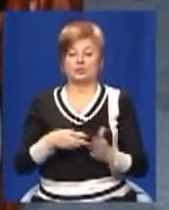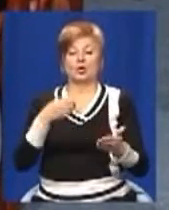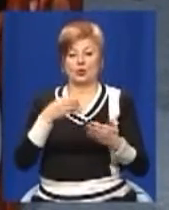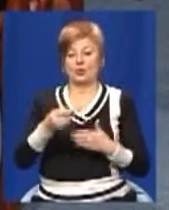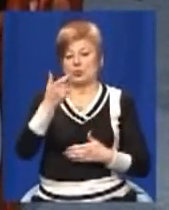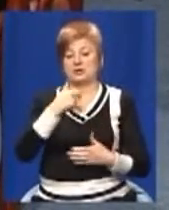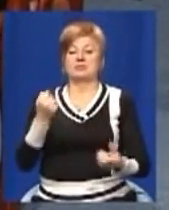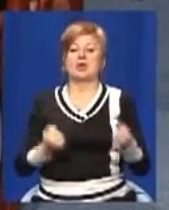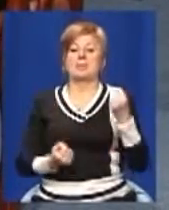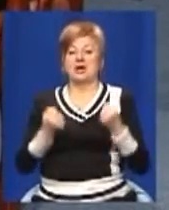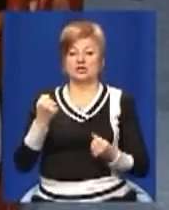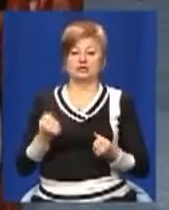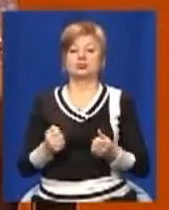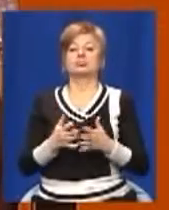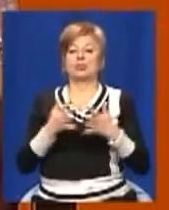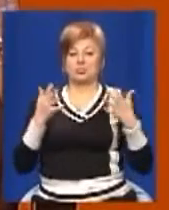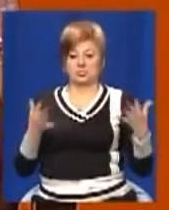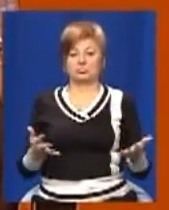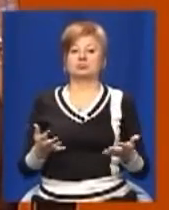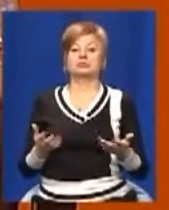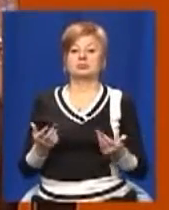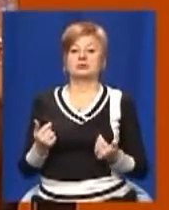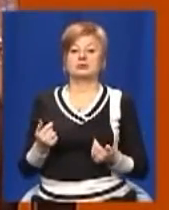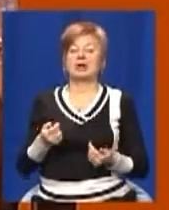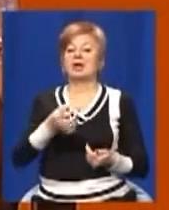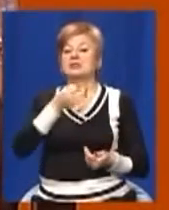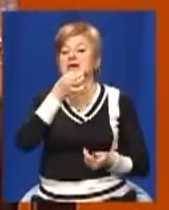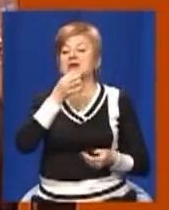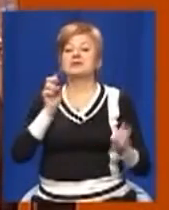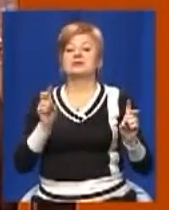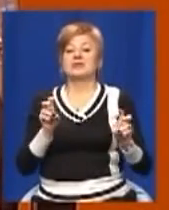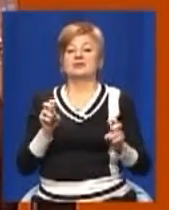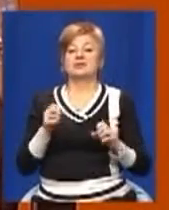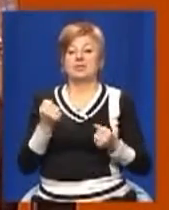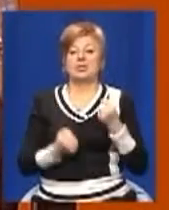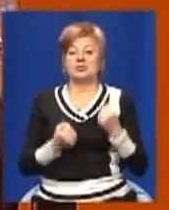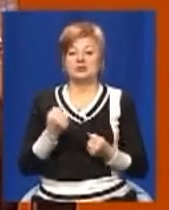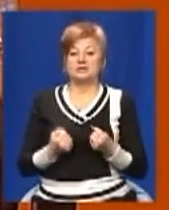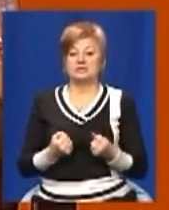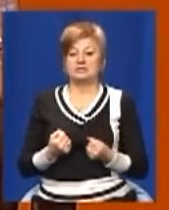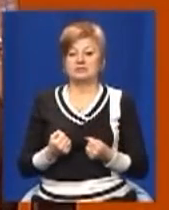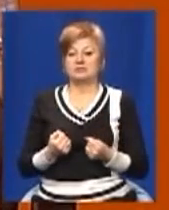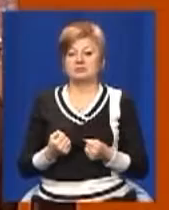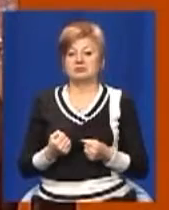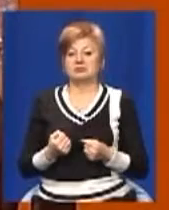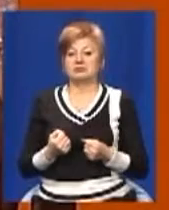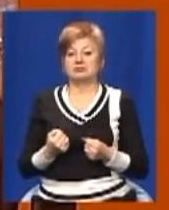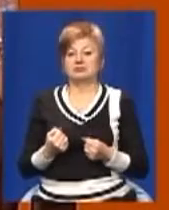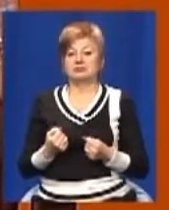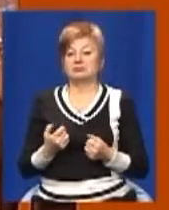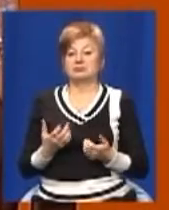купити собі машину там велику або автівку? Так. А яка тобі марка автівки подобається, можливо?